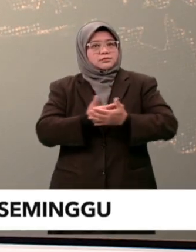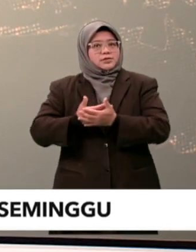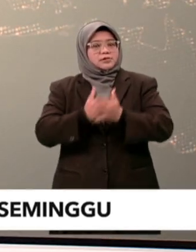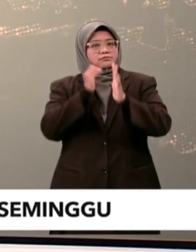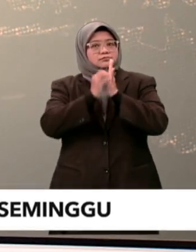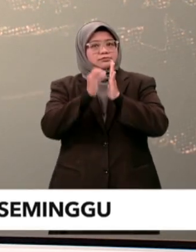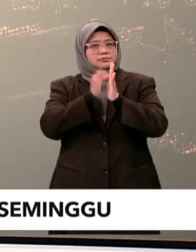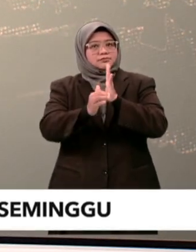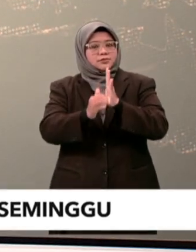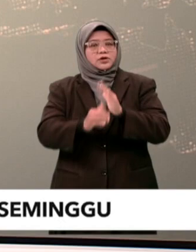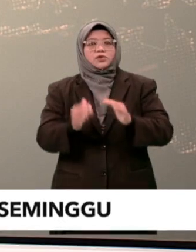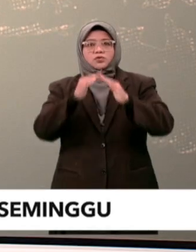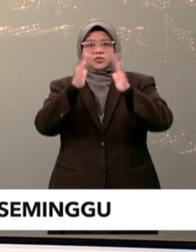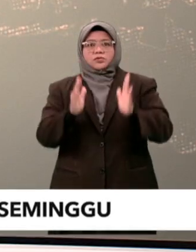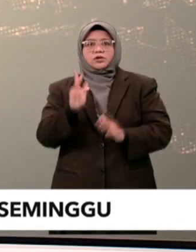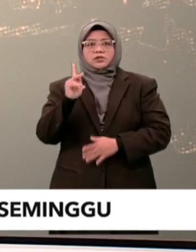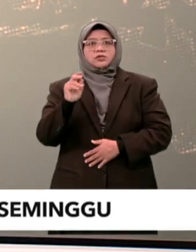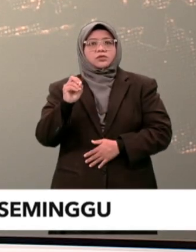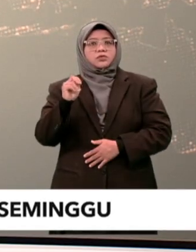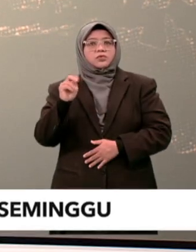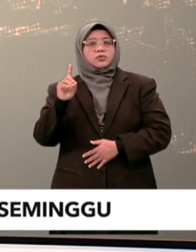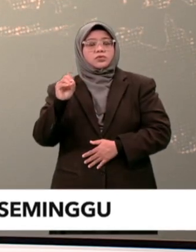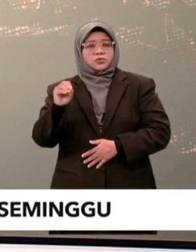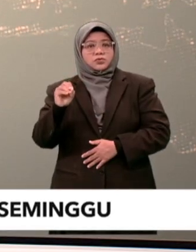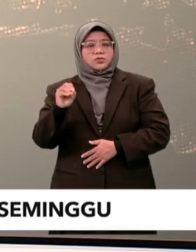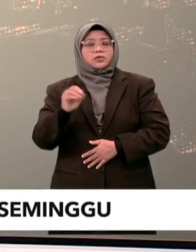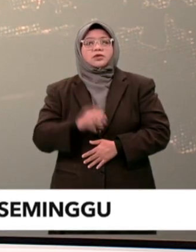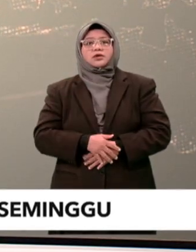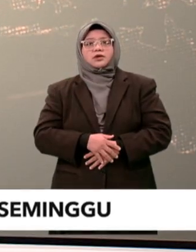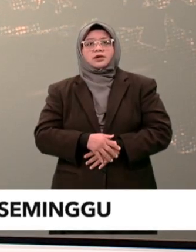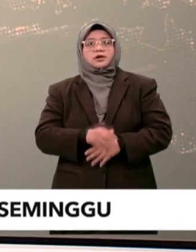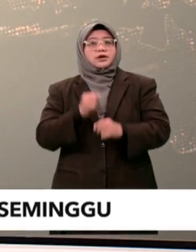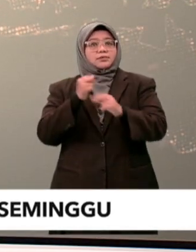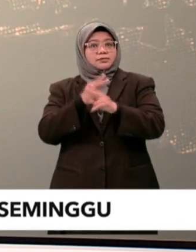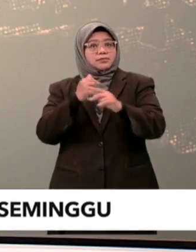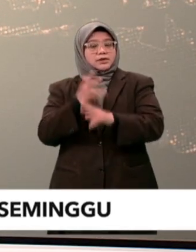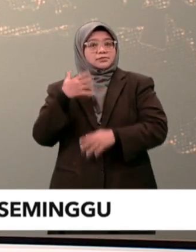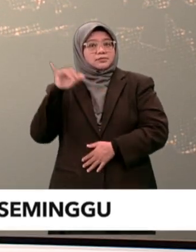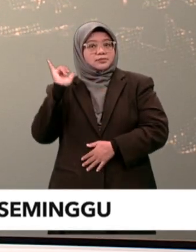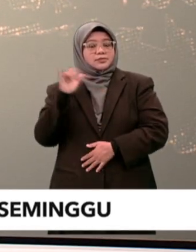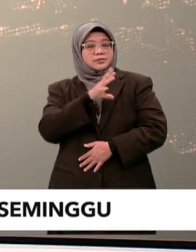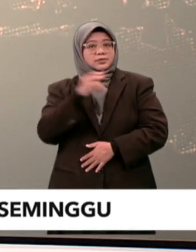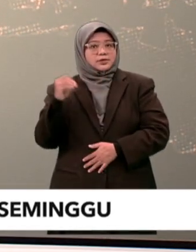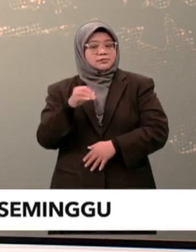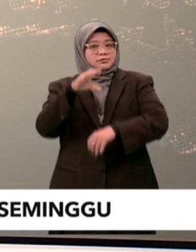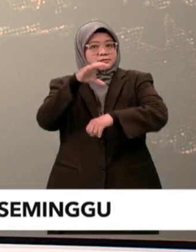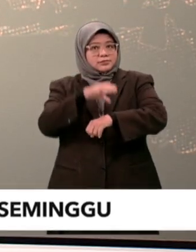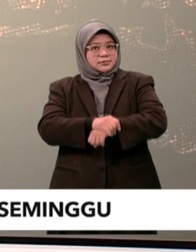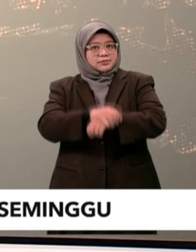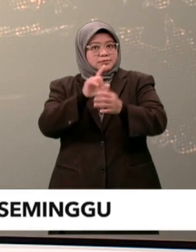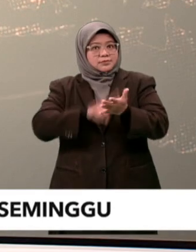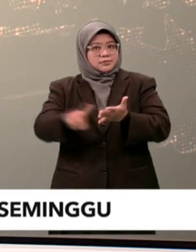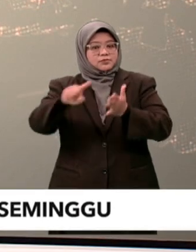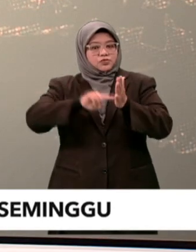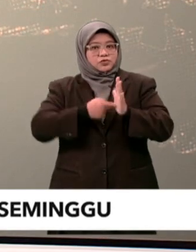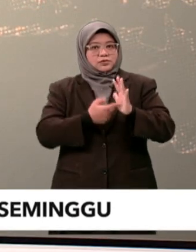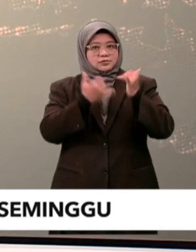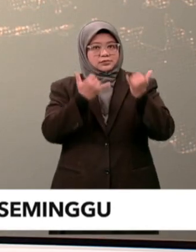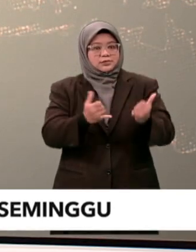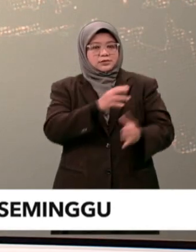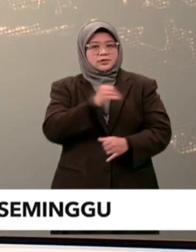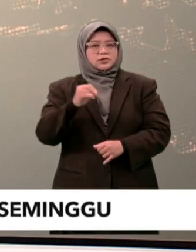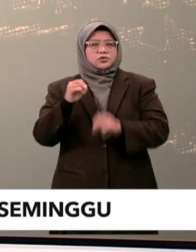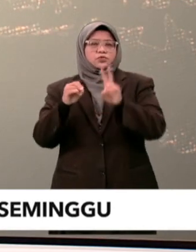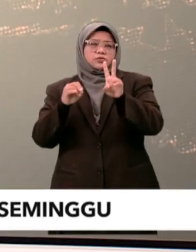di sebuah kondom di taman cahaya Ampang pada petang semalam perintah tanah reman bermula hari ini hingga 23